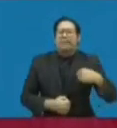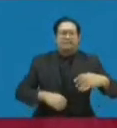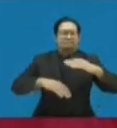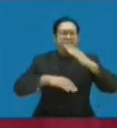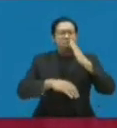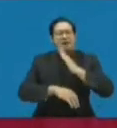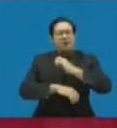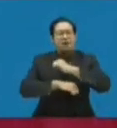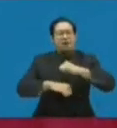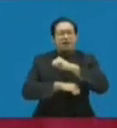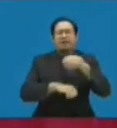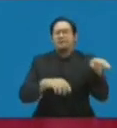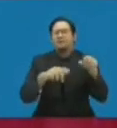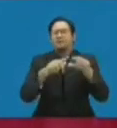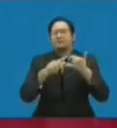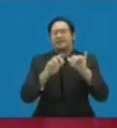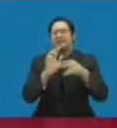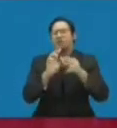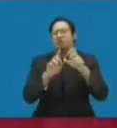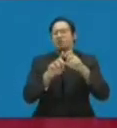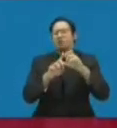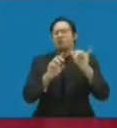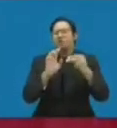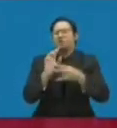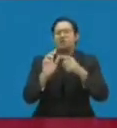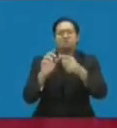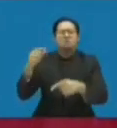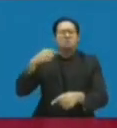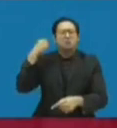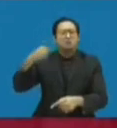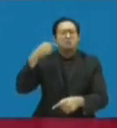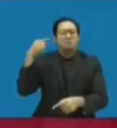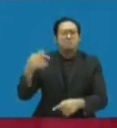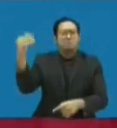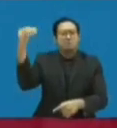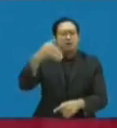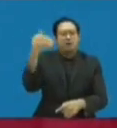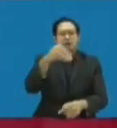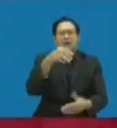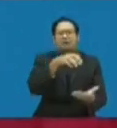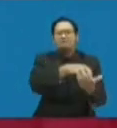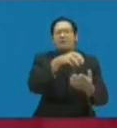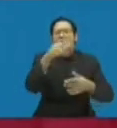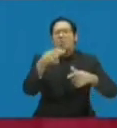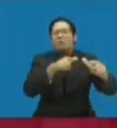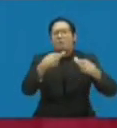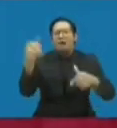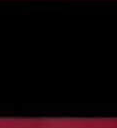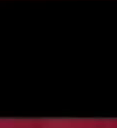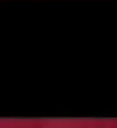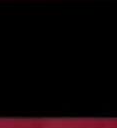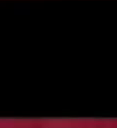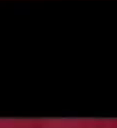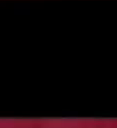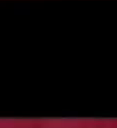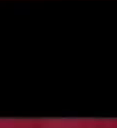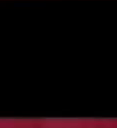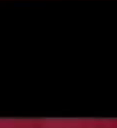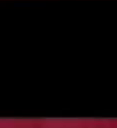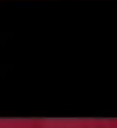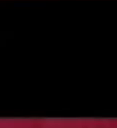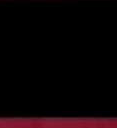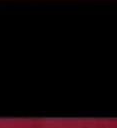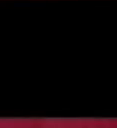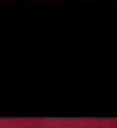Olahraga Zainudin Amali yang setiap saat menyempatkan hadir di setiap venue untuk memotivasi atlet yang sedang bertanding